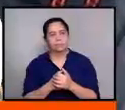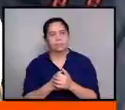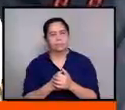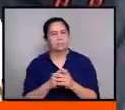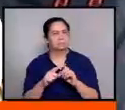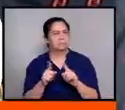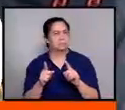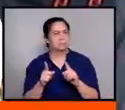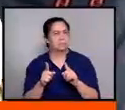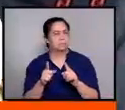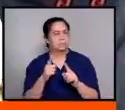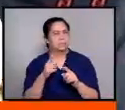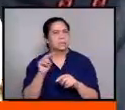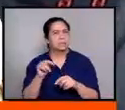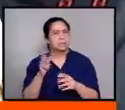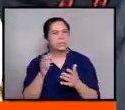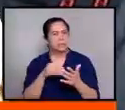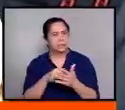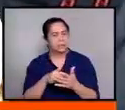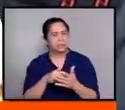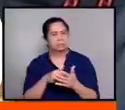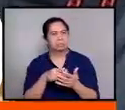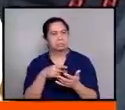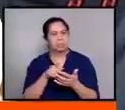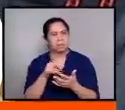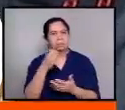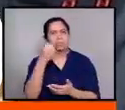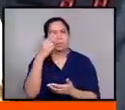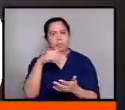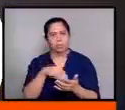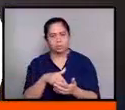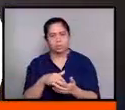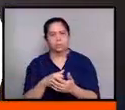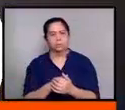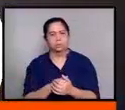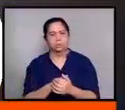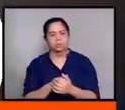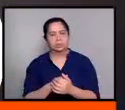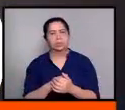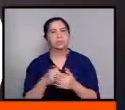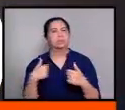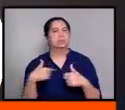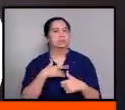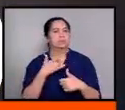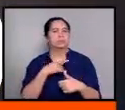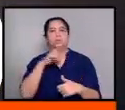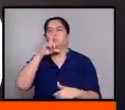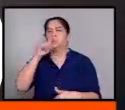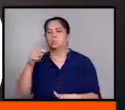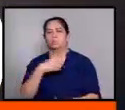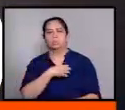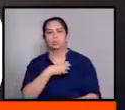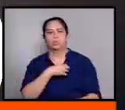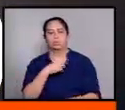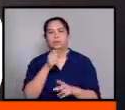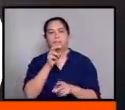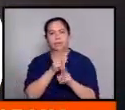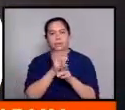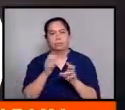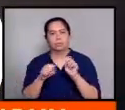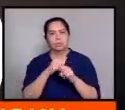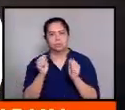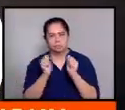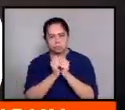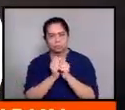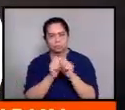12. Ngunit kailangan siyang magbigay ng 12,000. Dito na nagsumbong sa mga polis ang biktima kaya